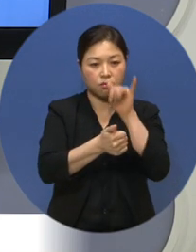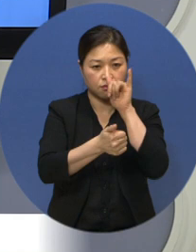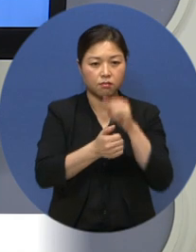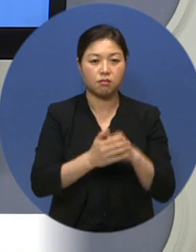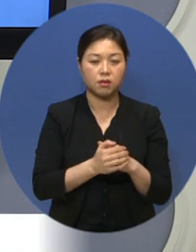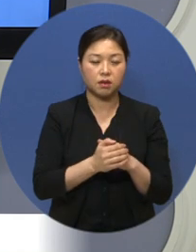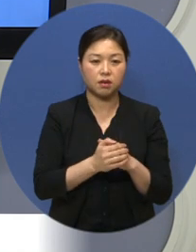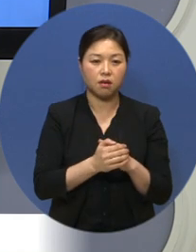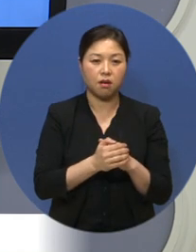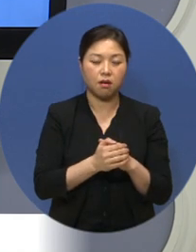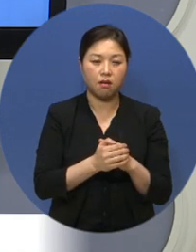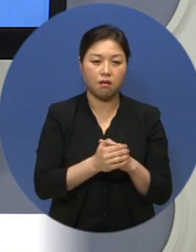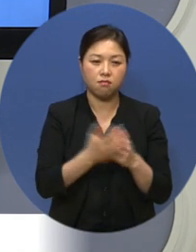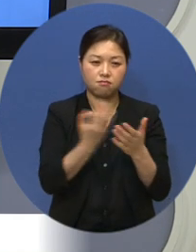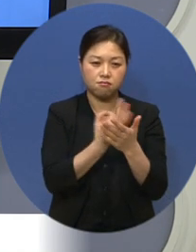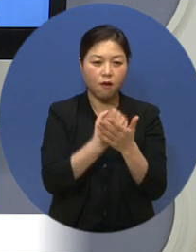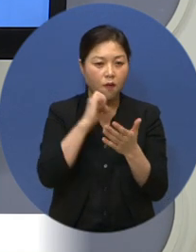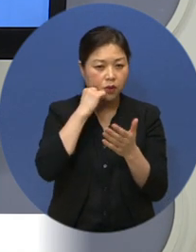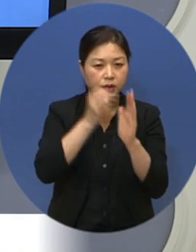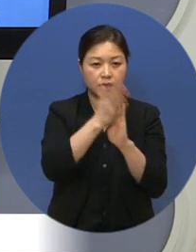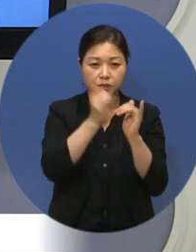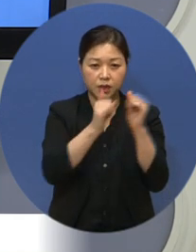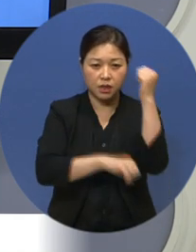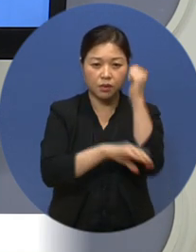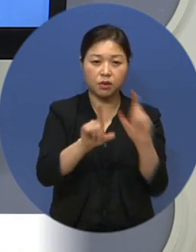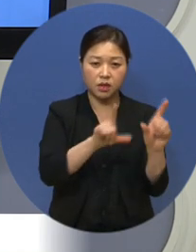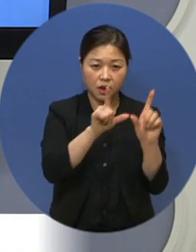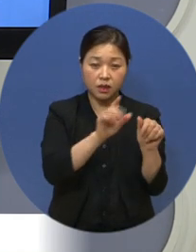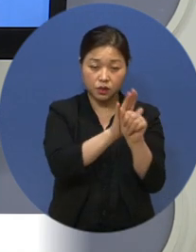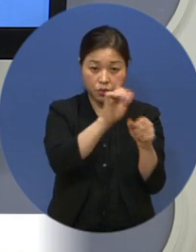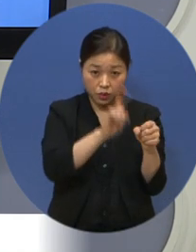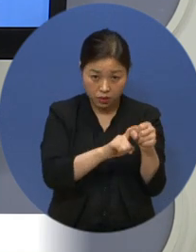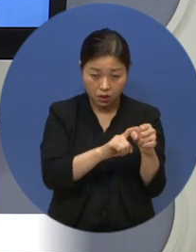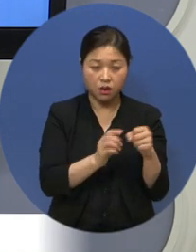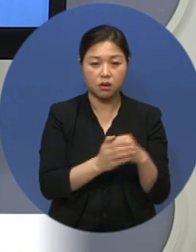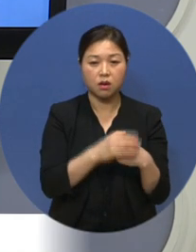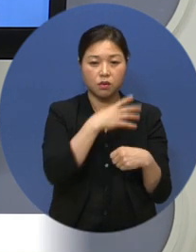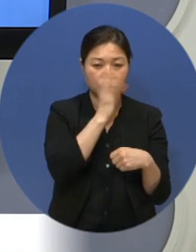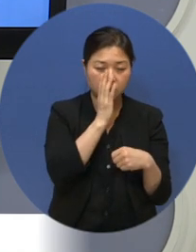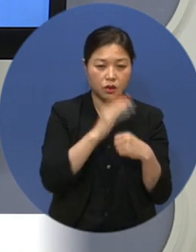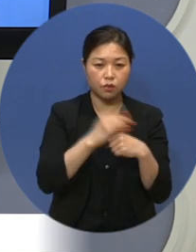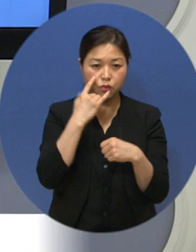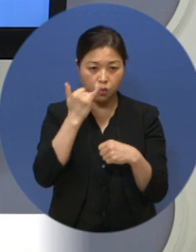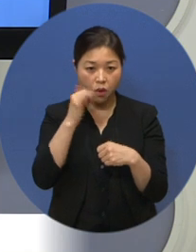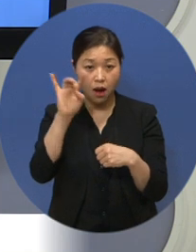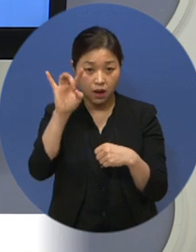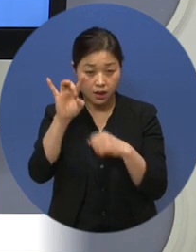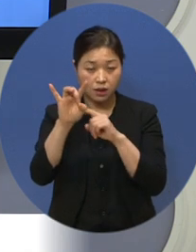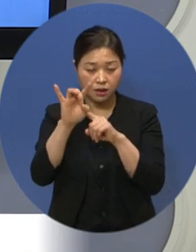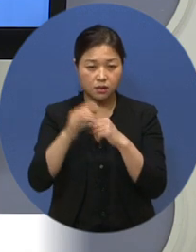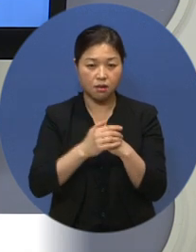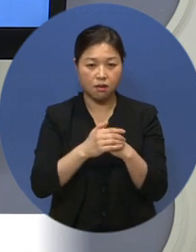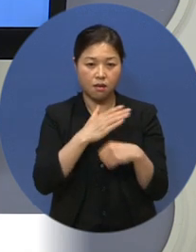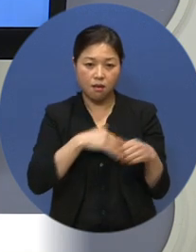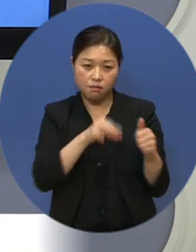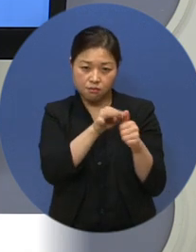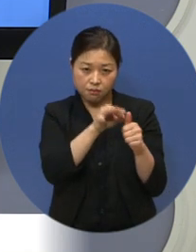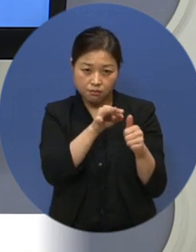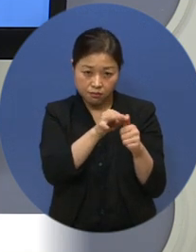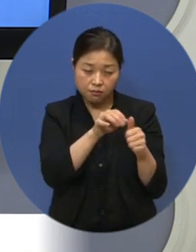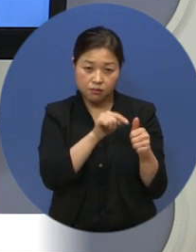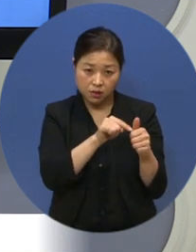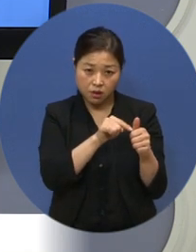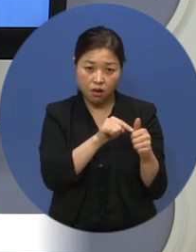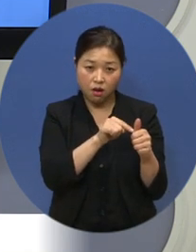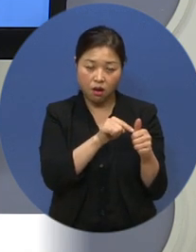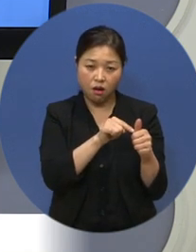기본적 3 보장을 강화하기 위해 노인과 한부모가정의 기초생활보장제도 생계급여 부양